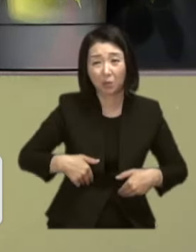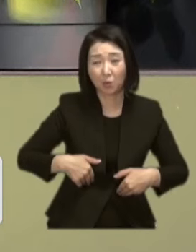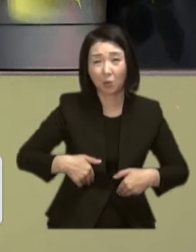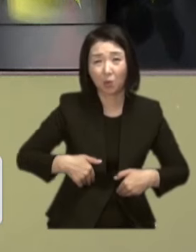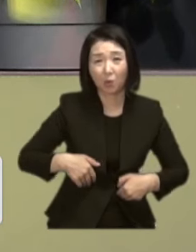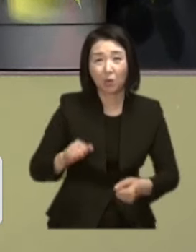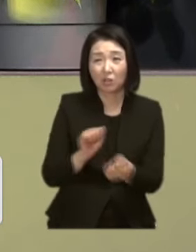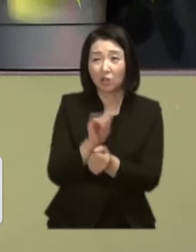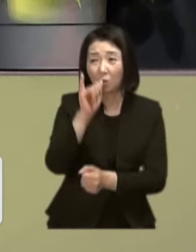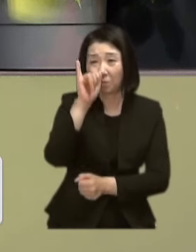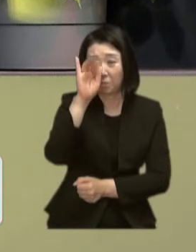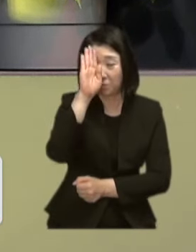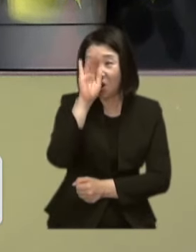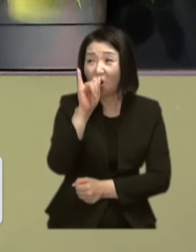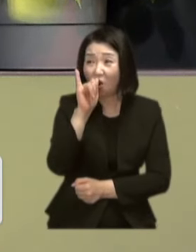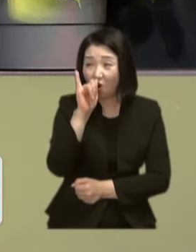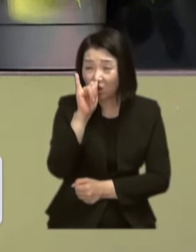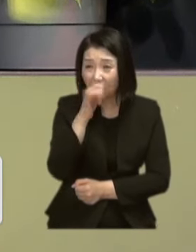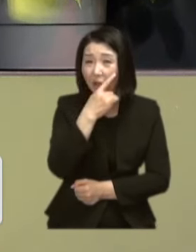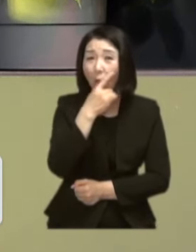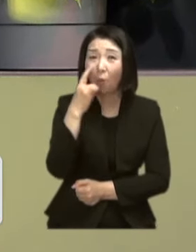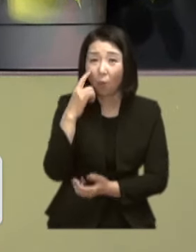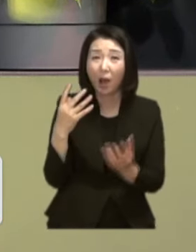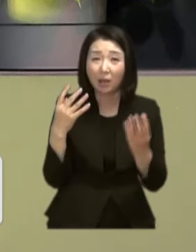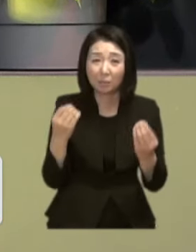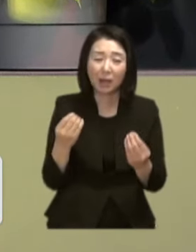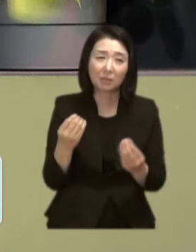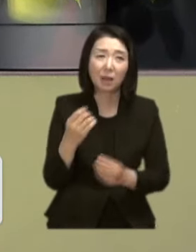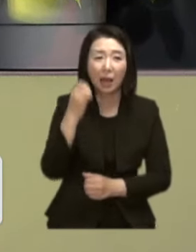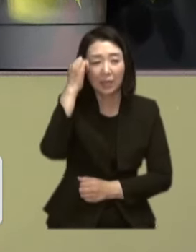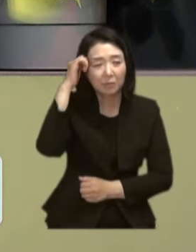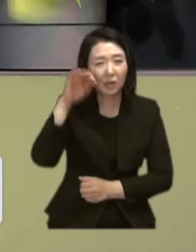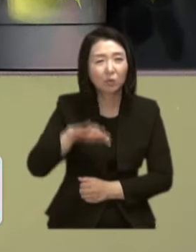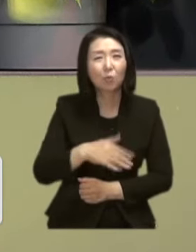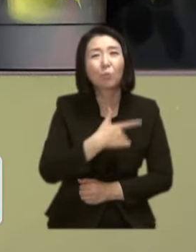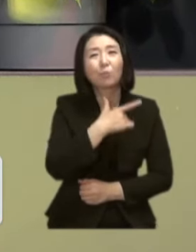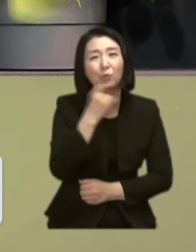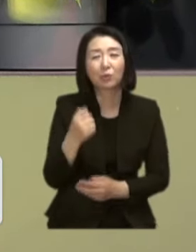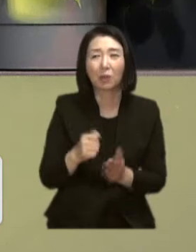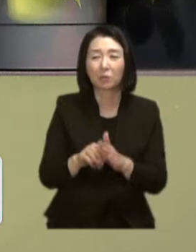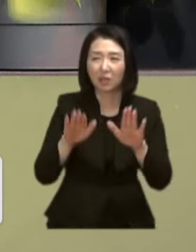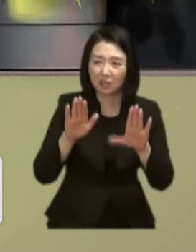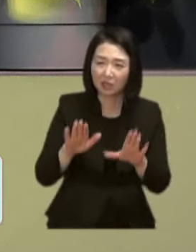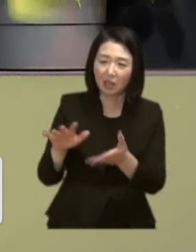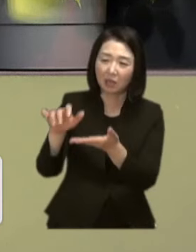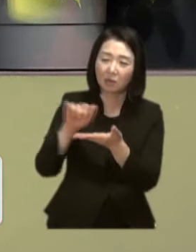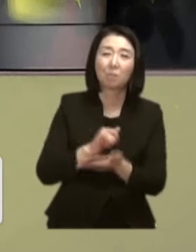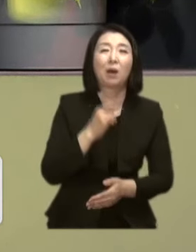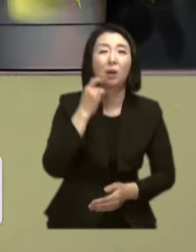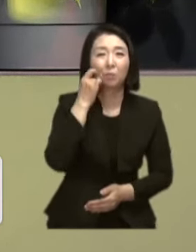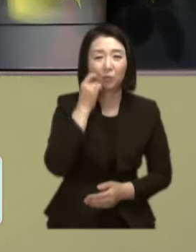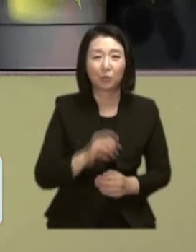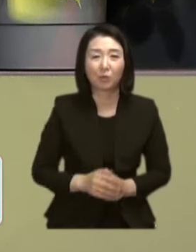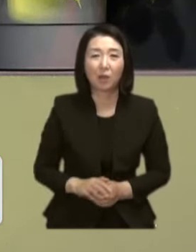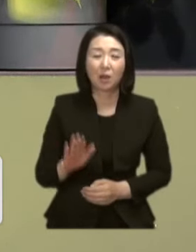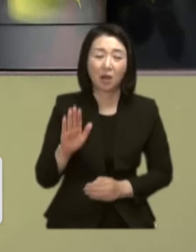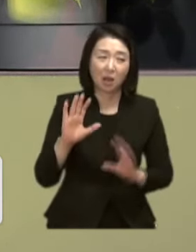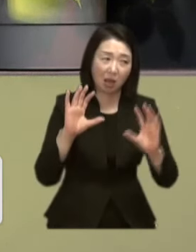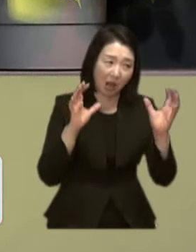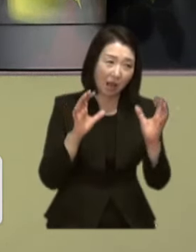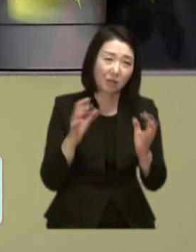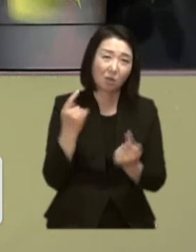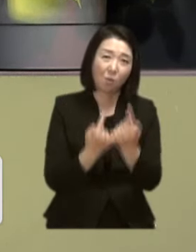그런 것만 좀 체크하고 웬만하면 받아주는데 숙소가 지금 비좁다 보니까 더 받을 수는 없고요. 더 와서 더 많은 아이들에게 말씀